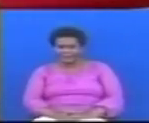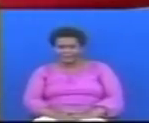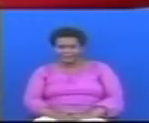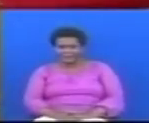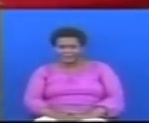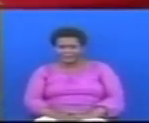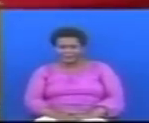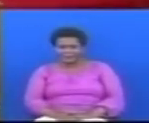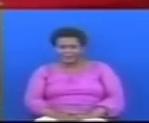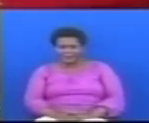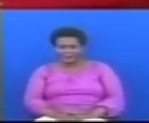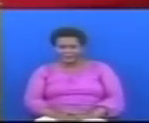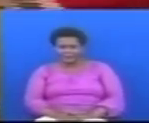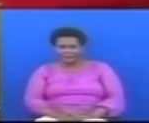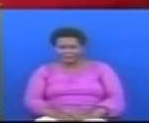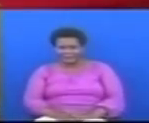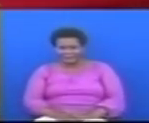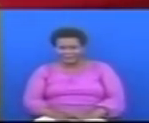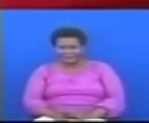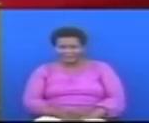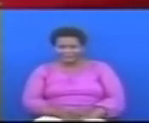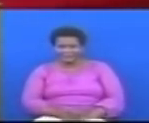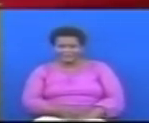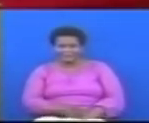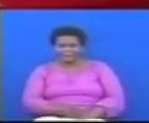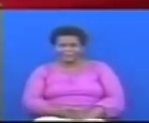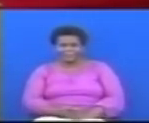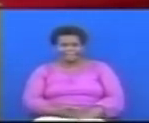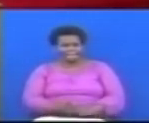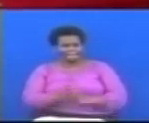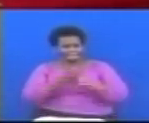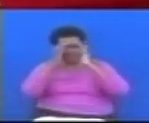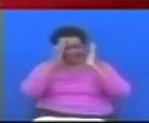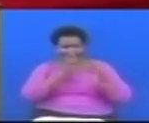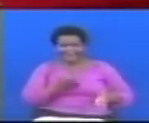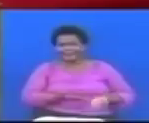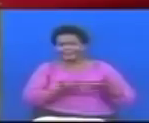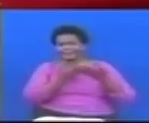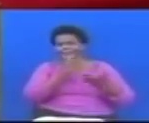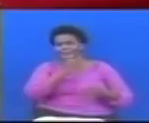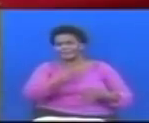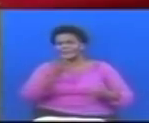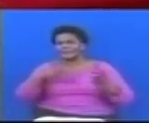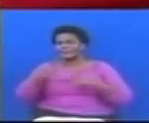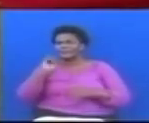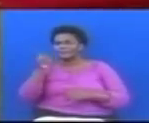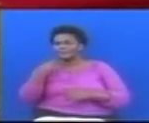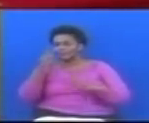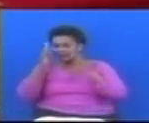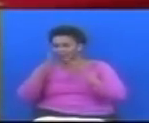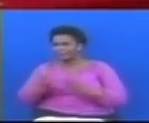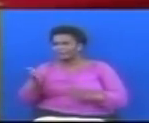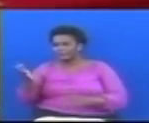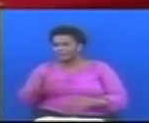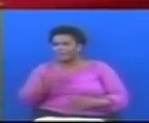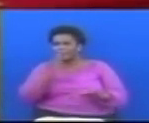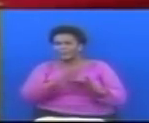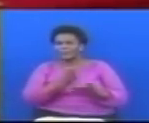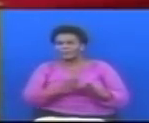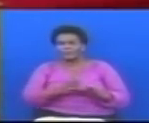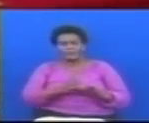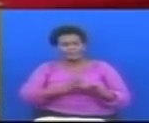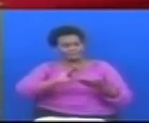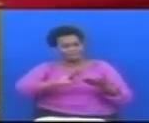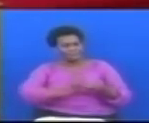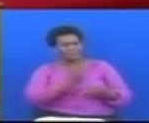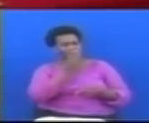Mheshimiwa Naibu Spika, napenda kujibu maswali mawili ya nyongeza ya Mheshimiwa Masudi kama ifuatavyo. Ni kweli kwamba shilingi bilioni 3